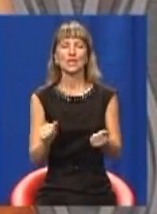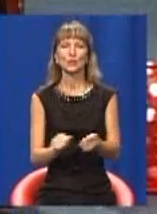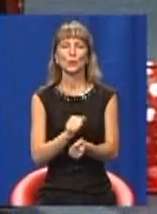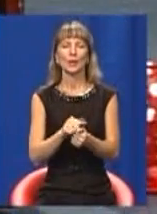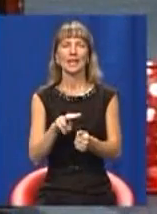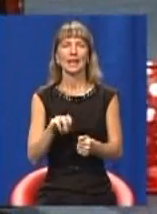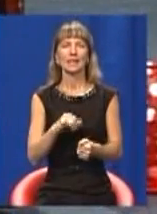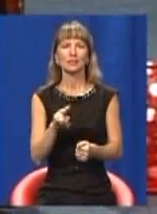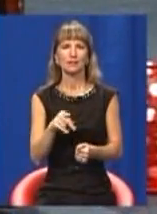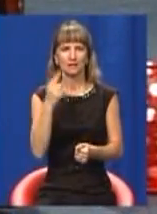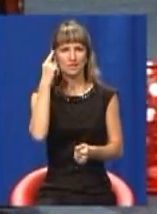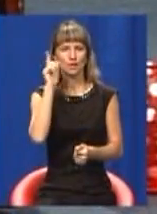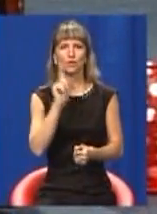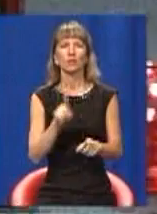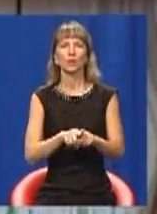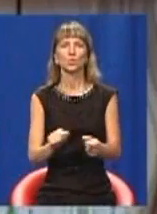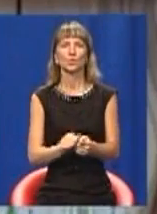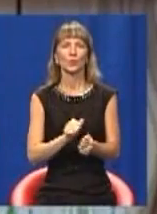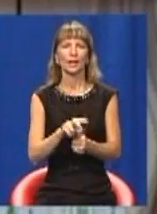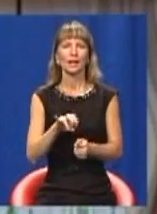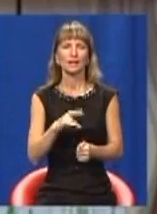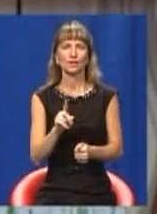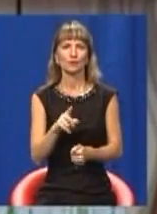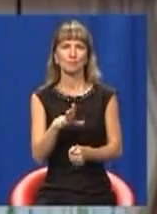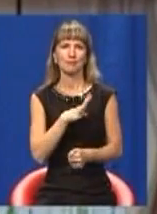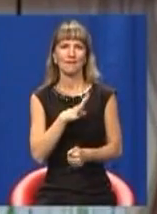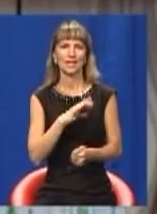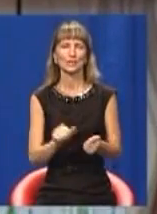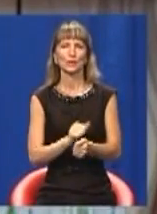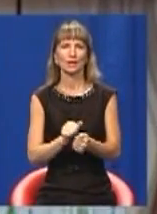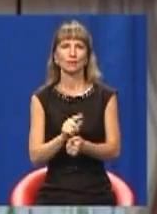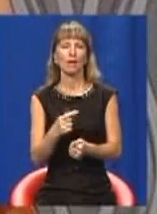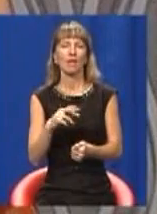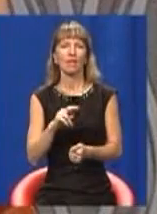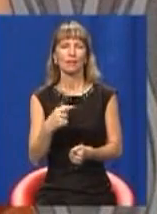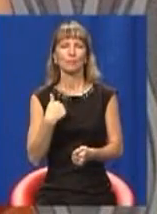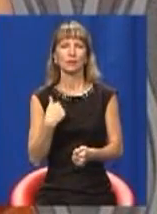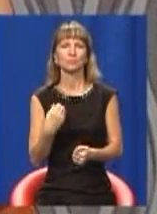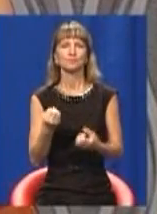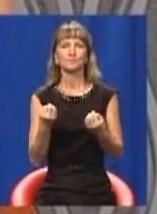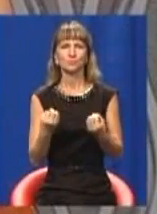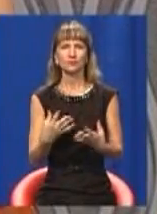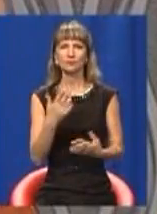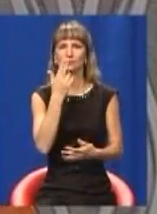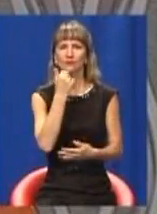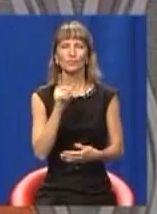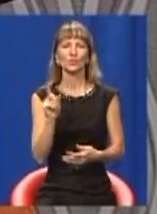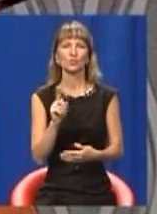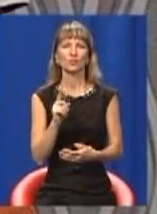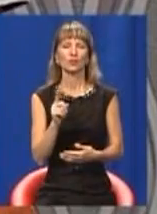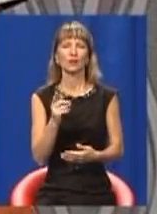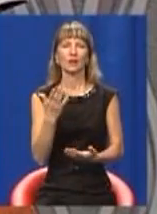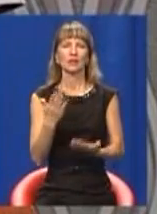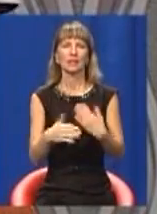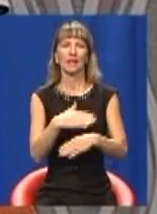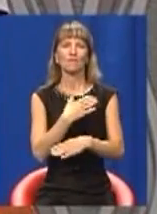сухий лід. Ти знаєш, що таке сухий лід? І що він взагалі буває сухим? Тому що, як на мене, от просто зазвичай звик, що лід, якщо там бурулька десь